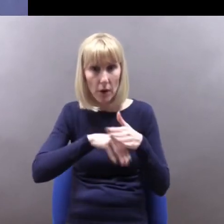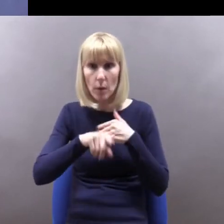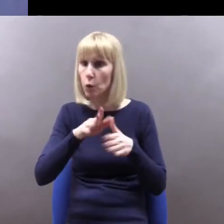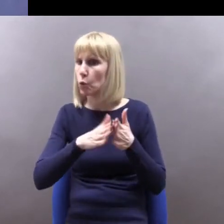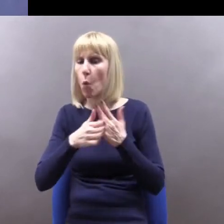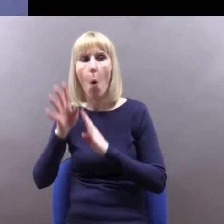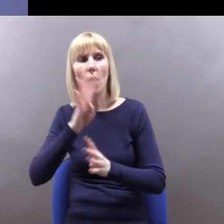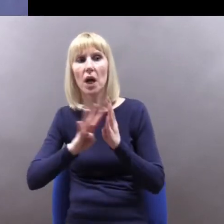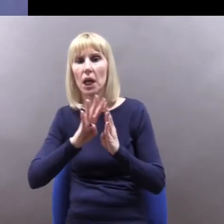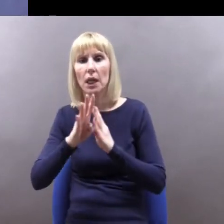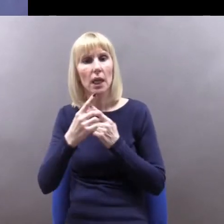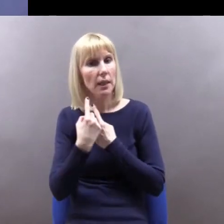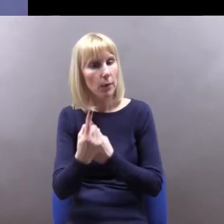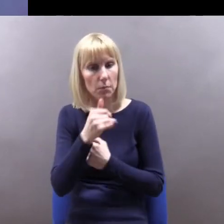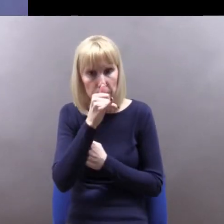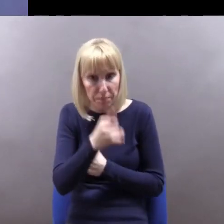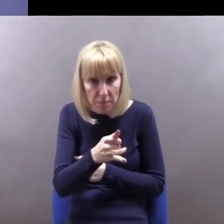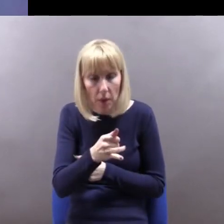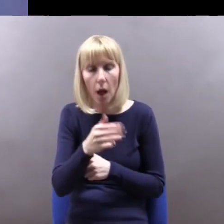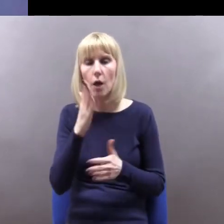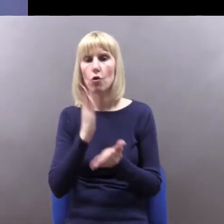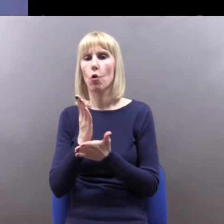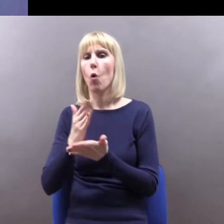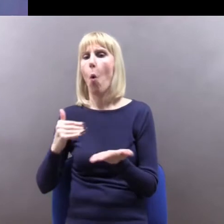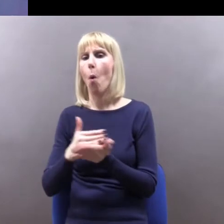sam obsłużyć, tylko musiał obsłużyć